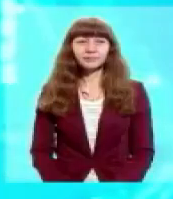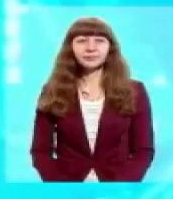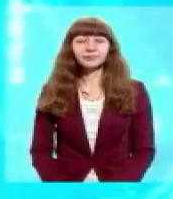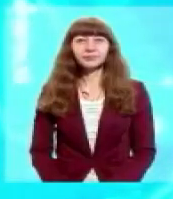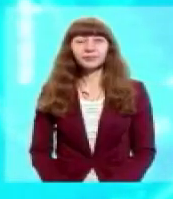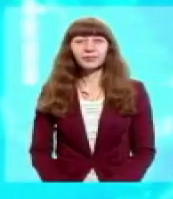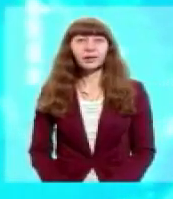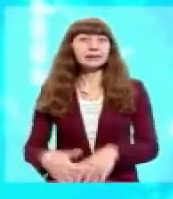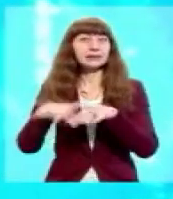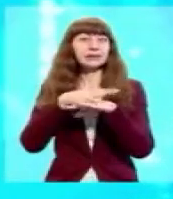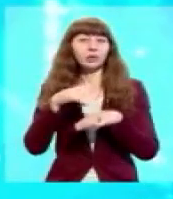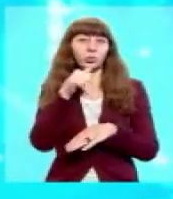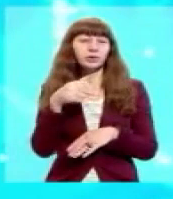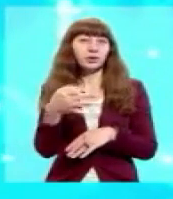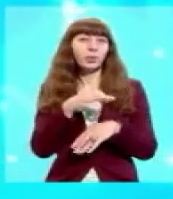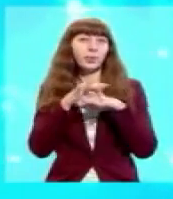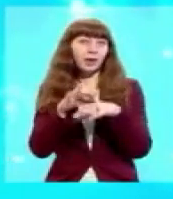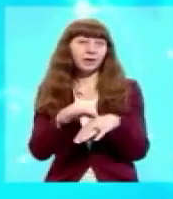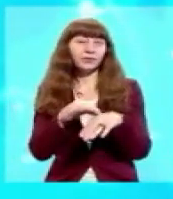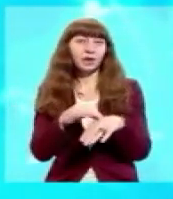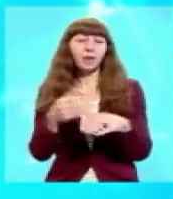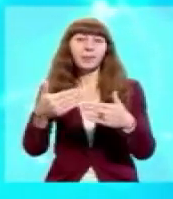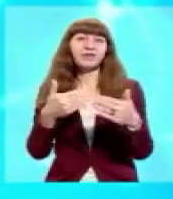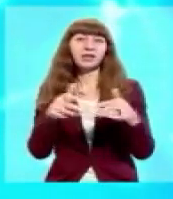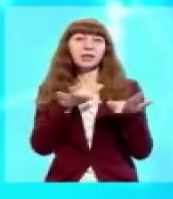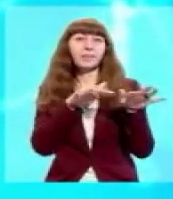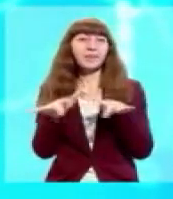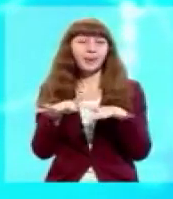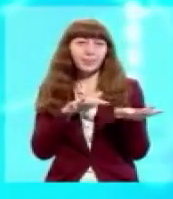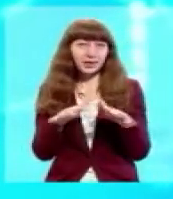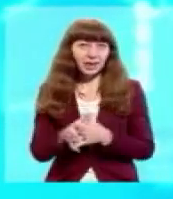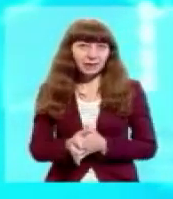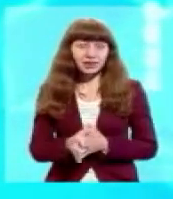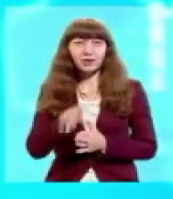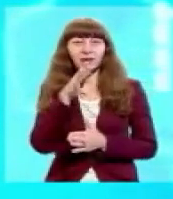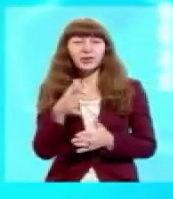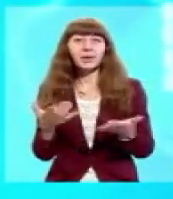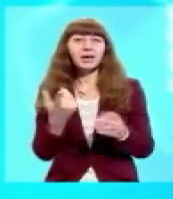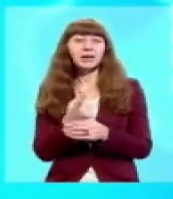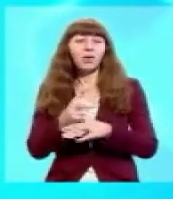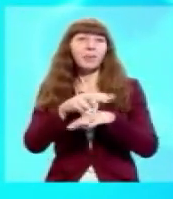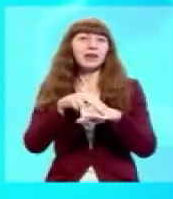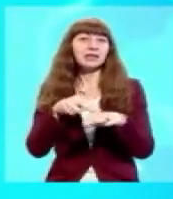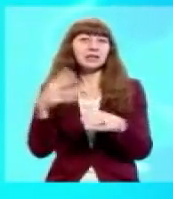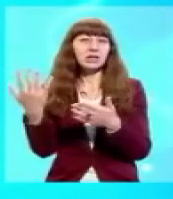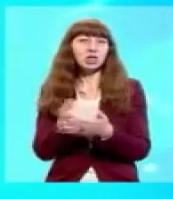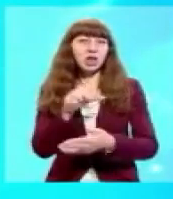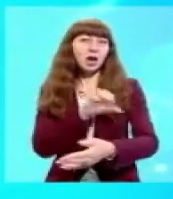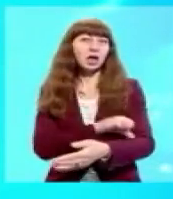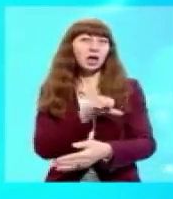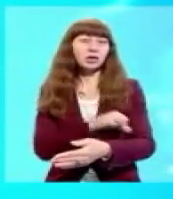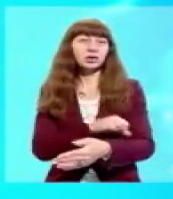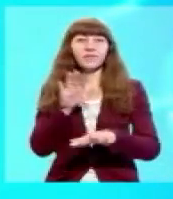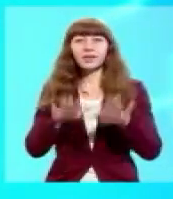Облыс аумағында қарасора 2020 жедел алдын алу шарасы өтіп жатыр. Полицейлер оның барысында Қостанайдағы қонақ үйлердің бірінен